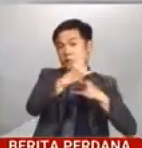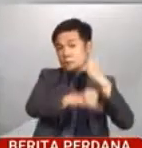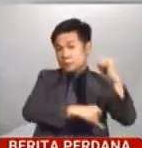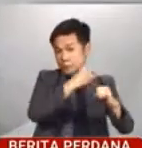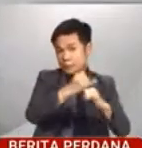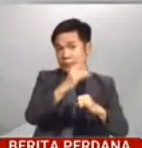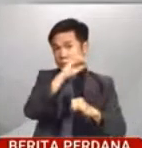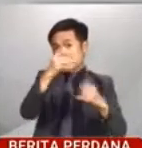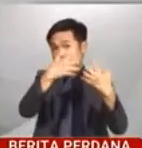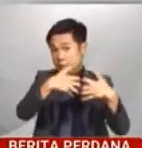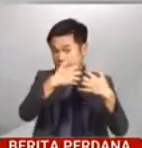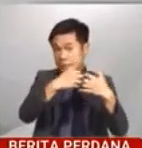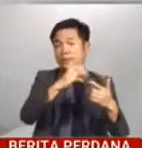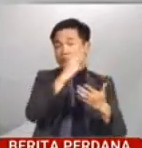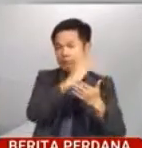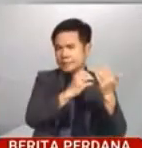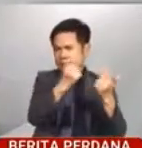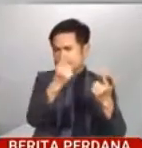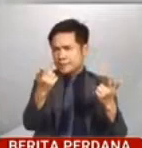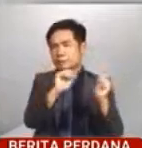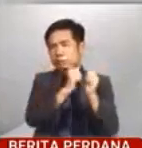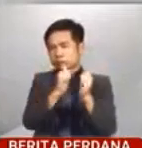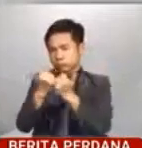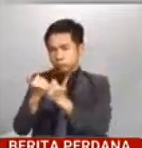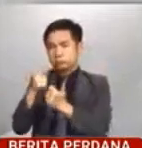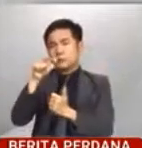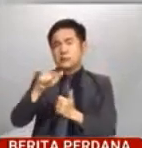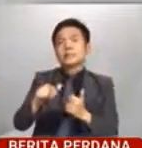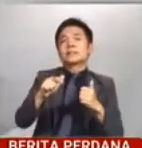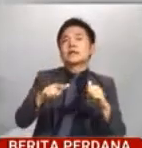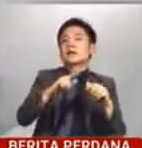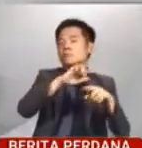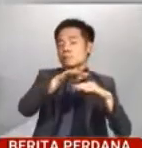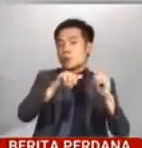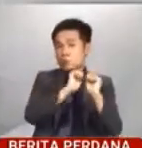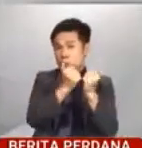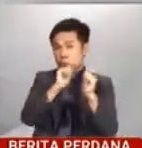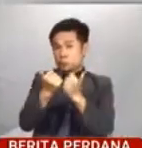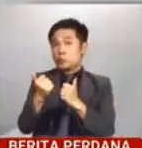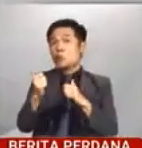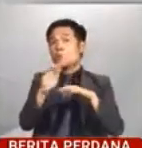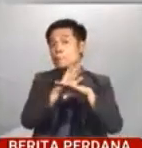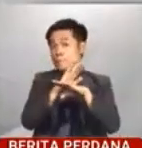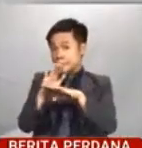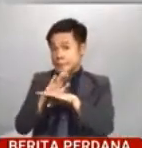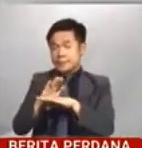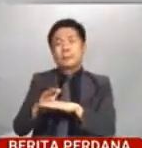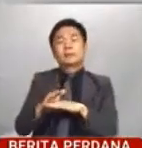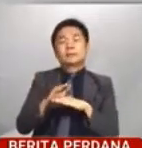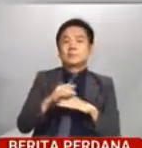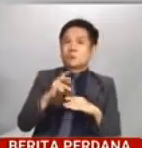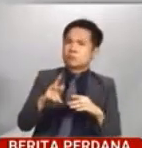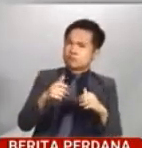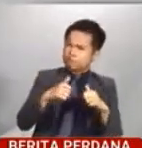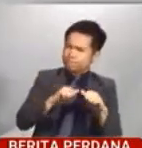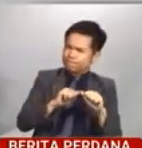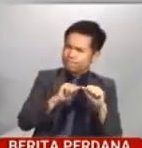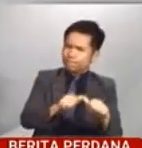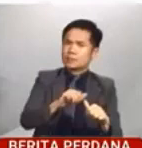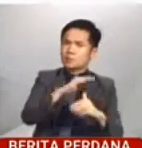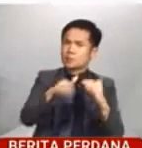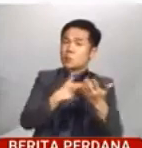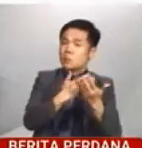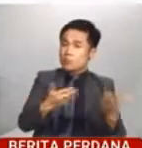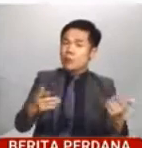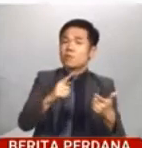bersama beberapa persatuan industri dan dewan perniagaan bagi memastikan perkhidmatan bekalan penting tidak terputus produk